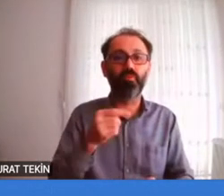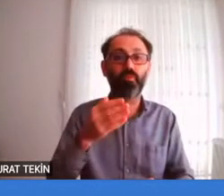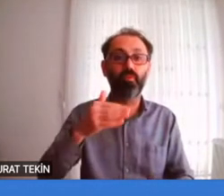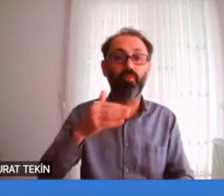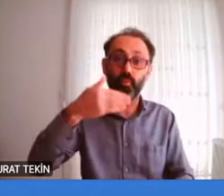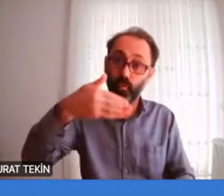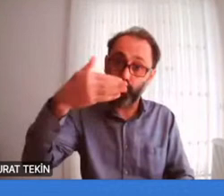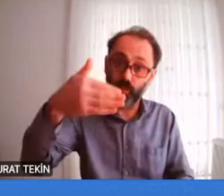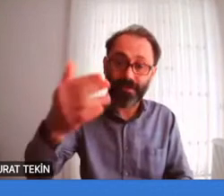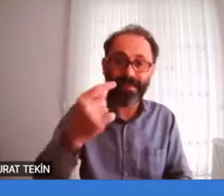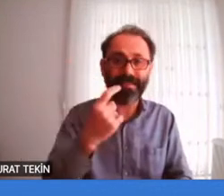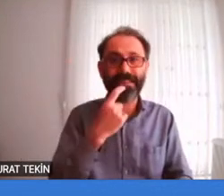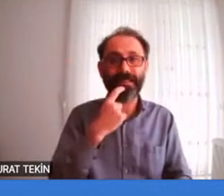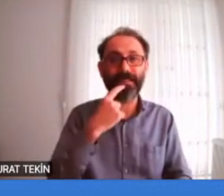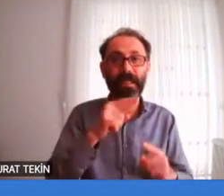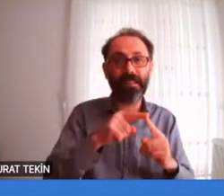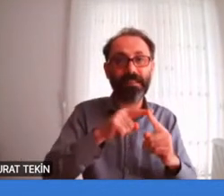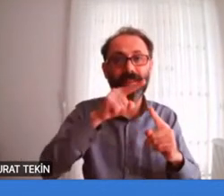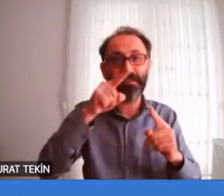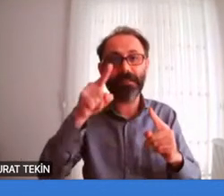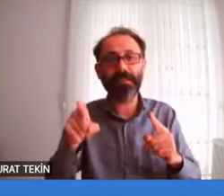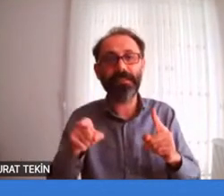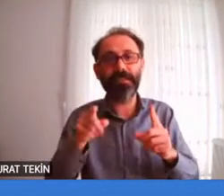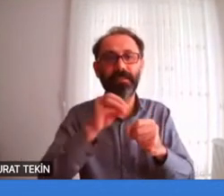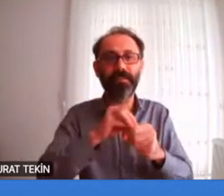yıldan itibaren yani bir şekilde